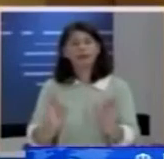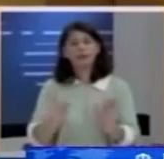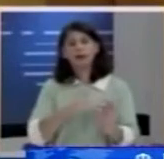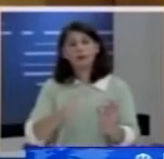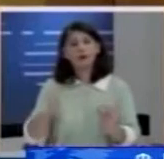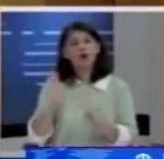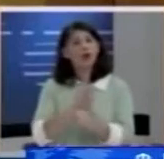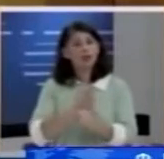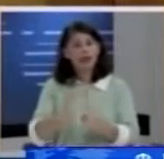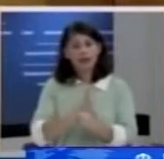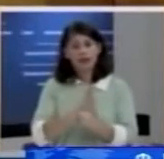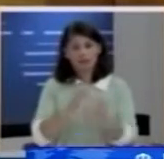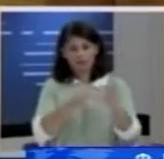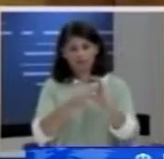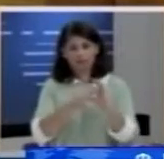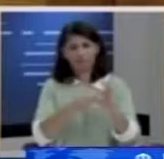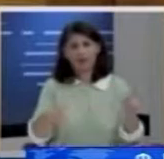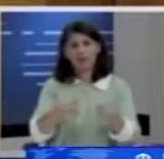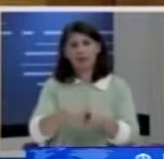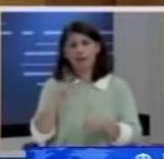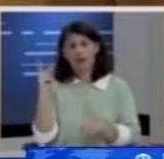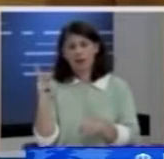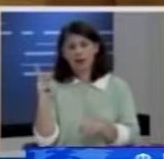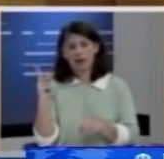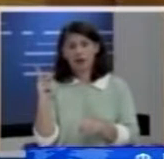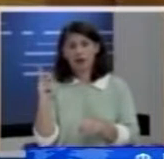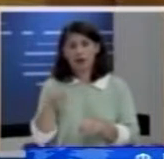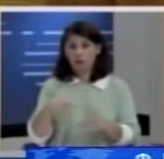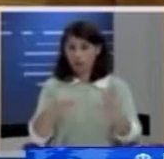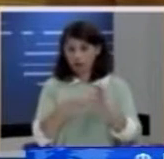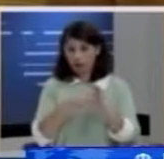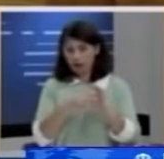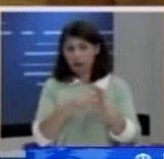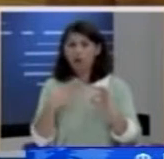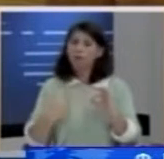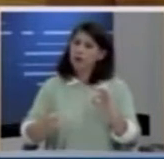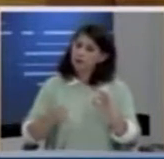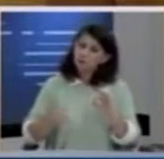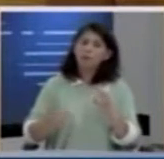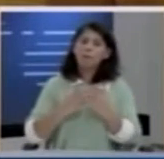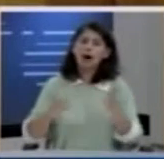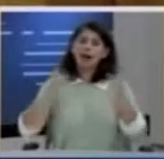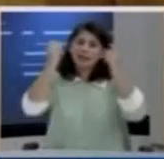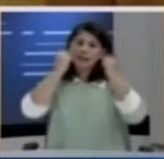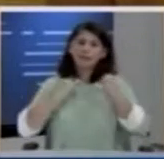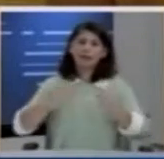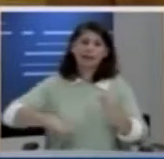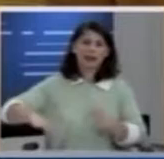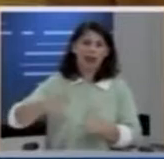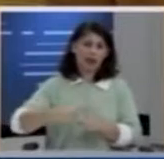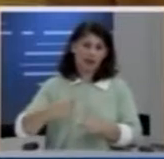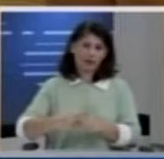διαλύθηκε ο συνεταιρισμός σας με τον κύριο Καμένο. Ένα συνεταιρισμός που έχει κάνει ήδη πολύ μεγάλη ζημιά σε αυτόν τον